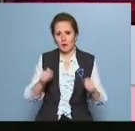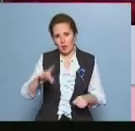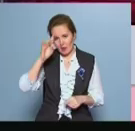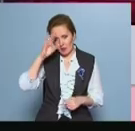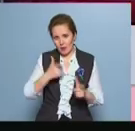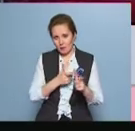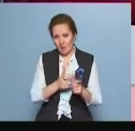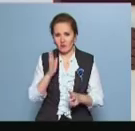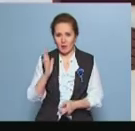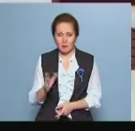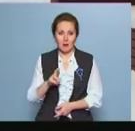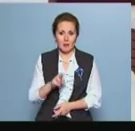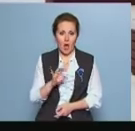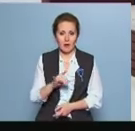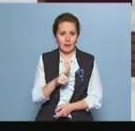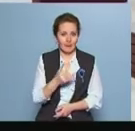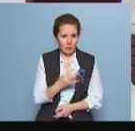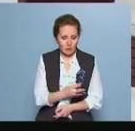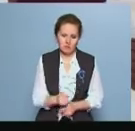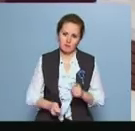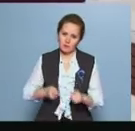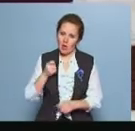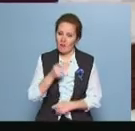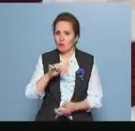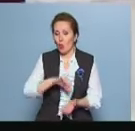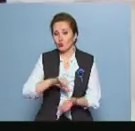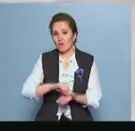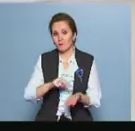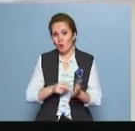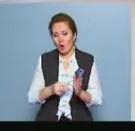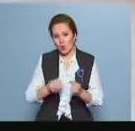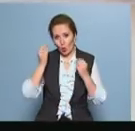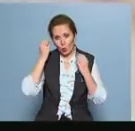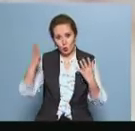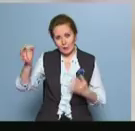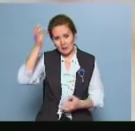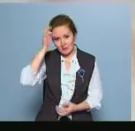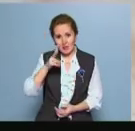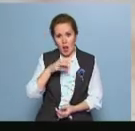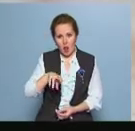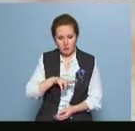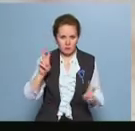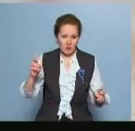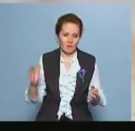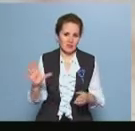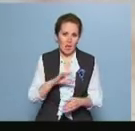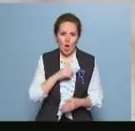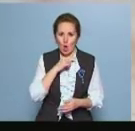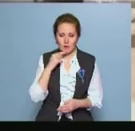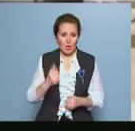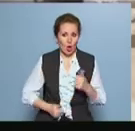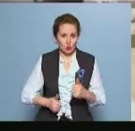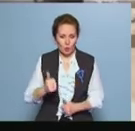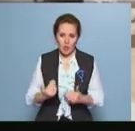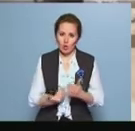пистолета Владимир Ярыгин. Они подали заявку на участие в проекте «Культурный след». Это всероссийский конкурс новых достопримечательностей.